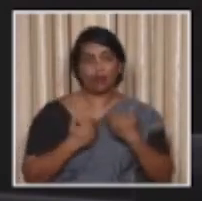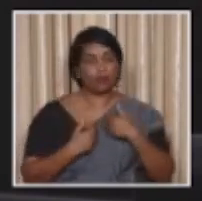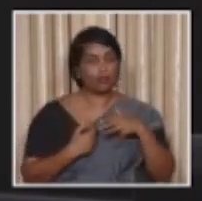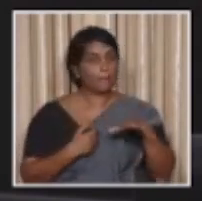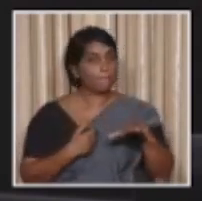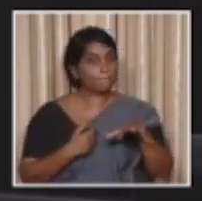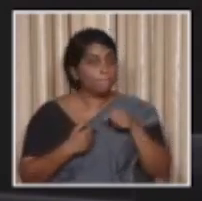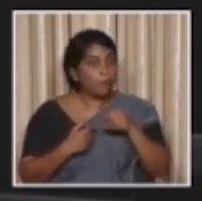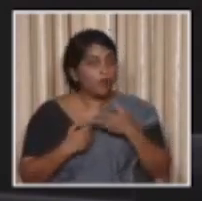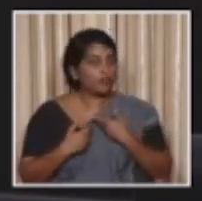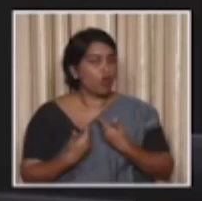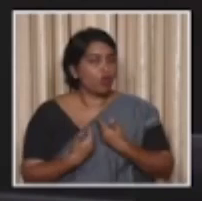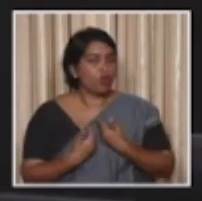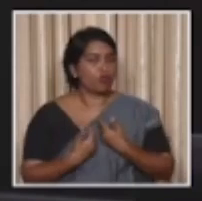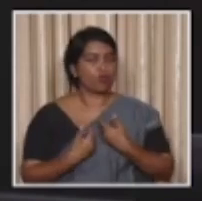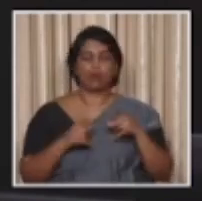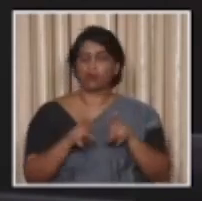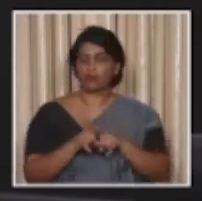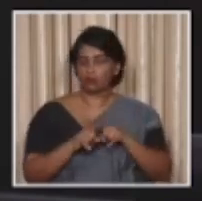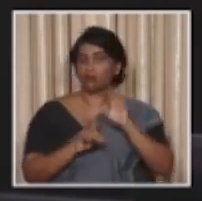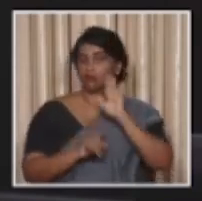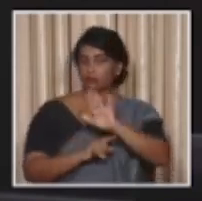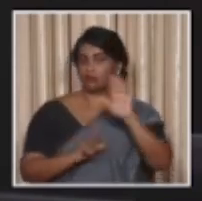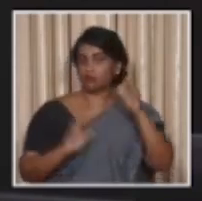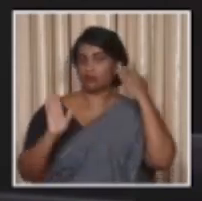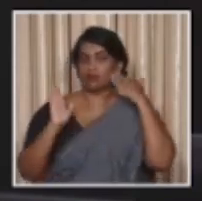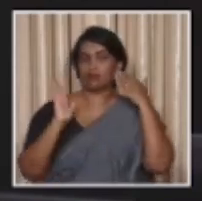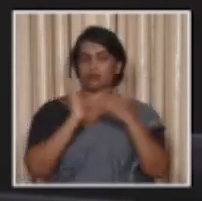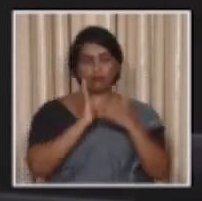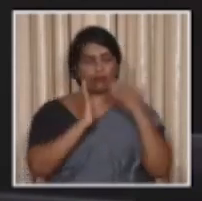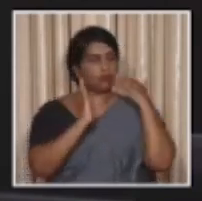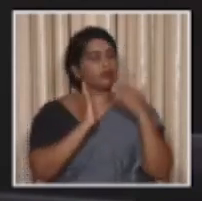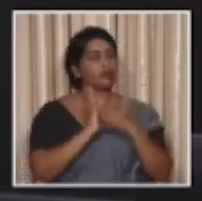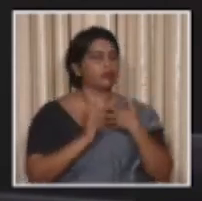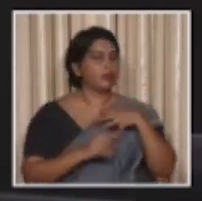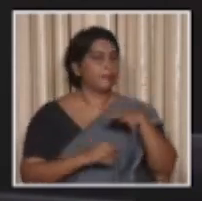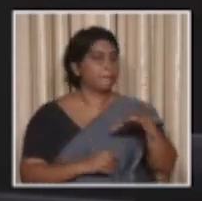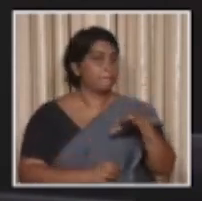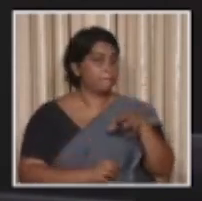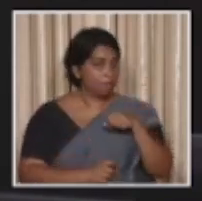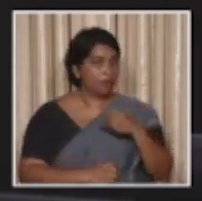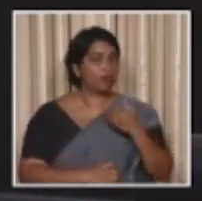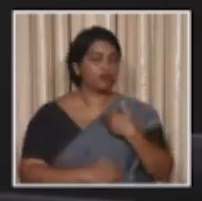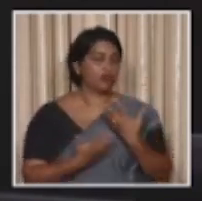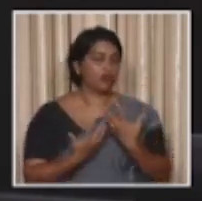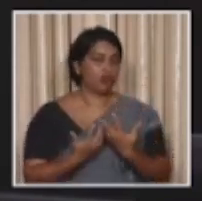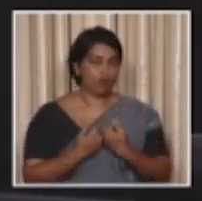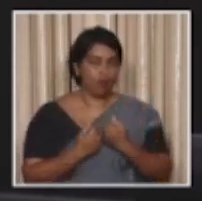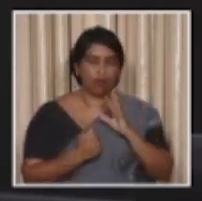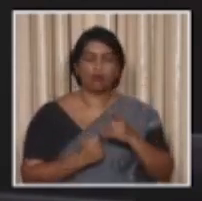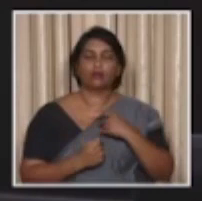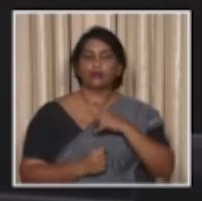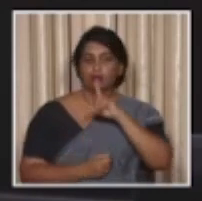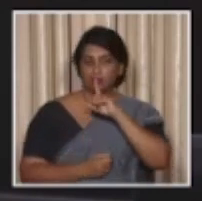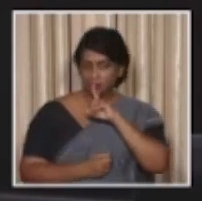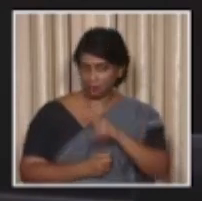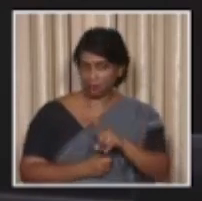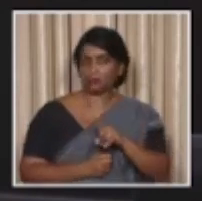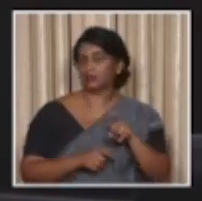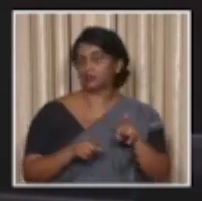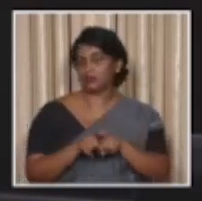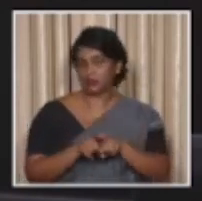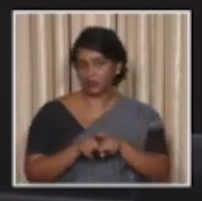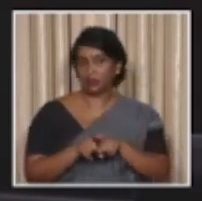භාවිතා කරන්න ඕන දේවල් ඒ විශේෂ කාරණා අනුව අපි පාවිච්චි කරන්න ඕන කියන කාරණාව අවධාරණය කරන